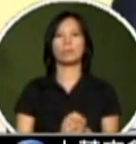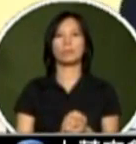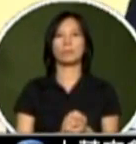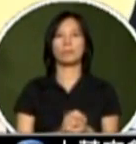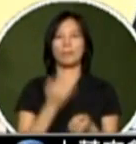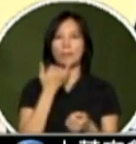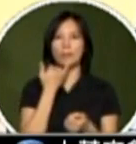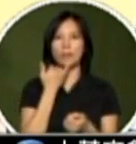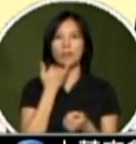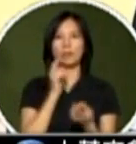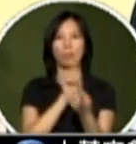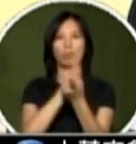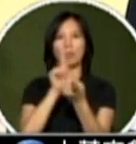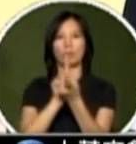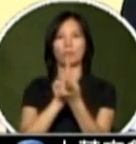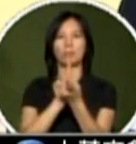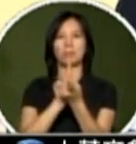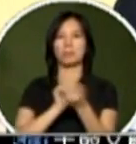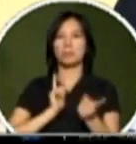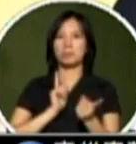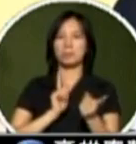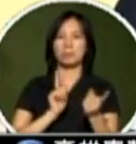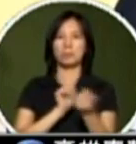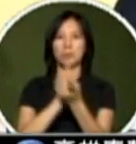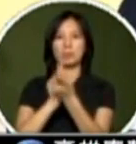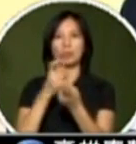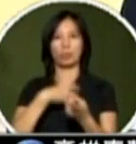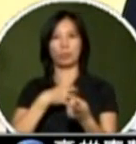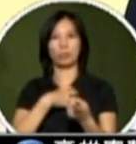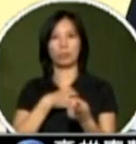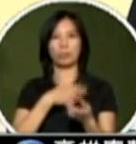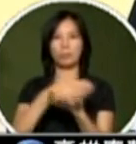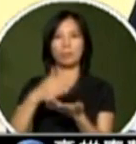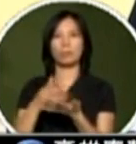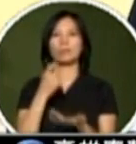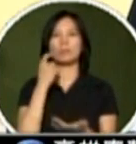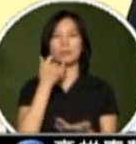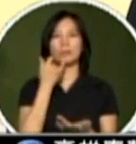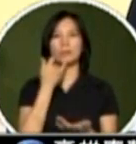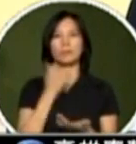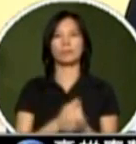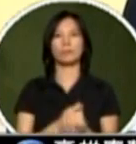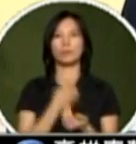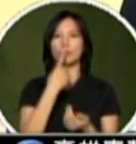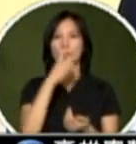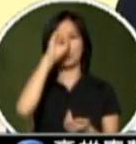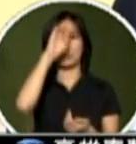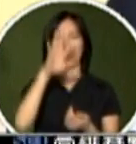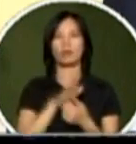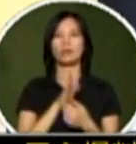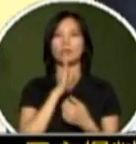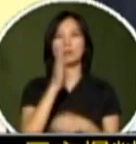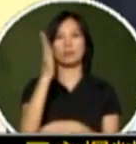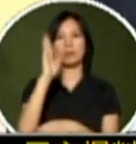才能够应付随时可能发生的危机。民进党作为一个政党，对